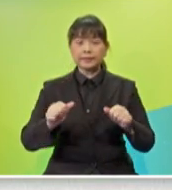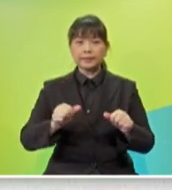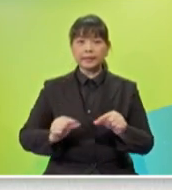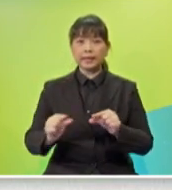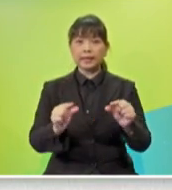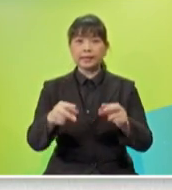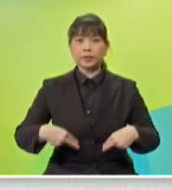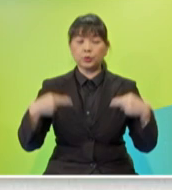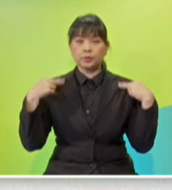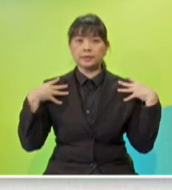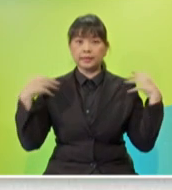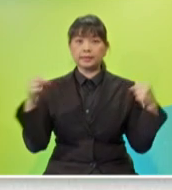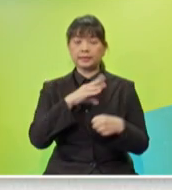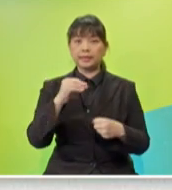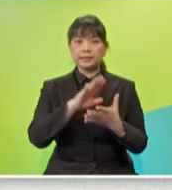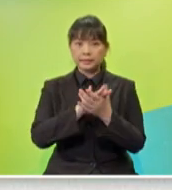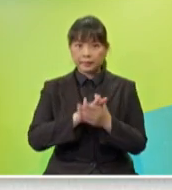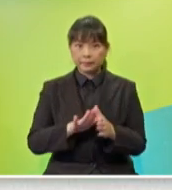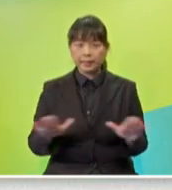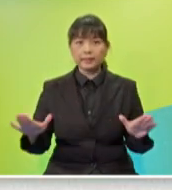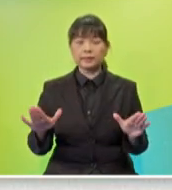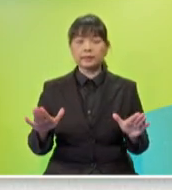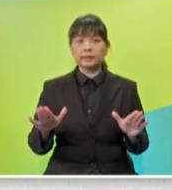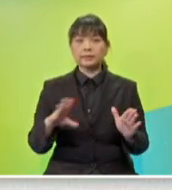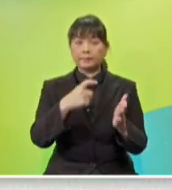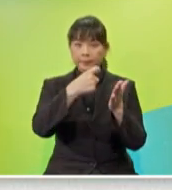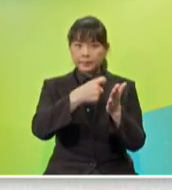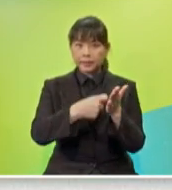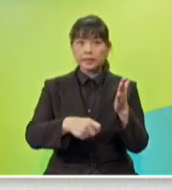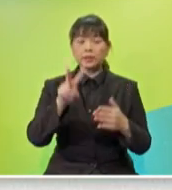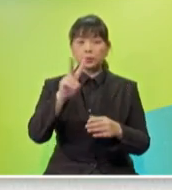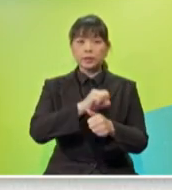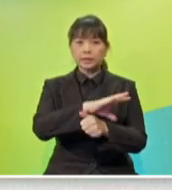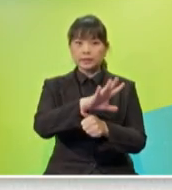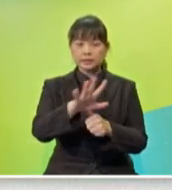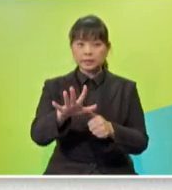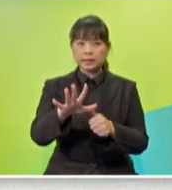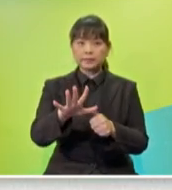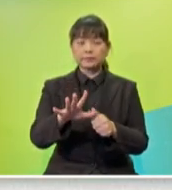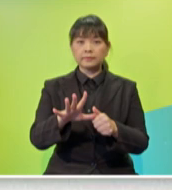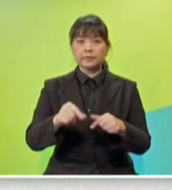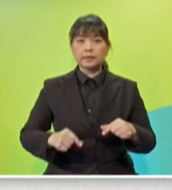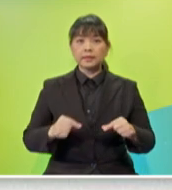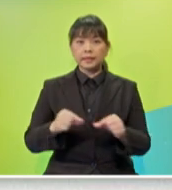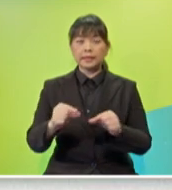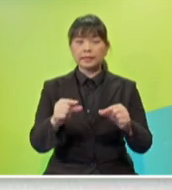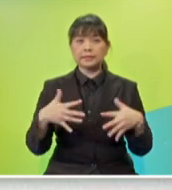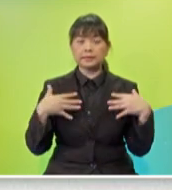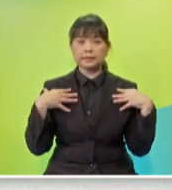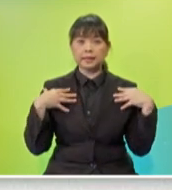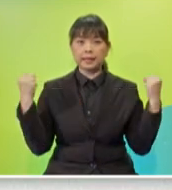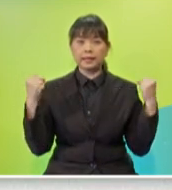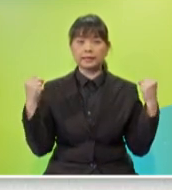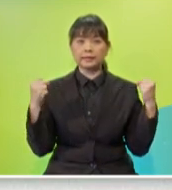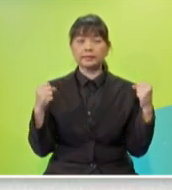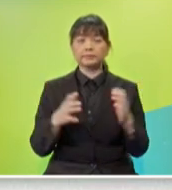selamat Oke dan menilai dua kesan amalan gaya hidup sehat dan selamat terhadap diri